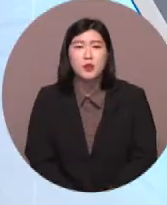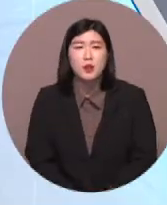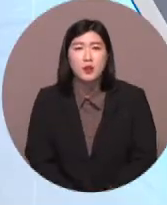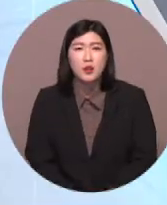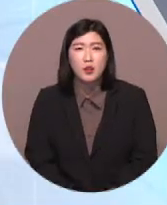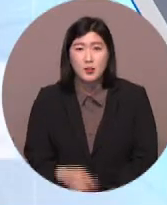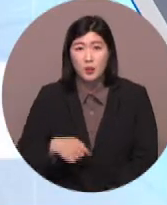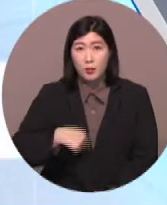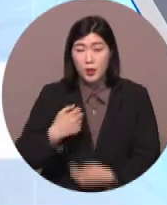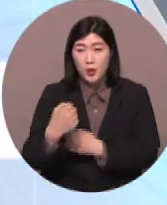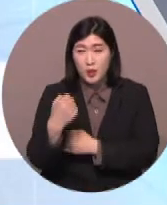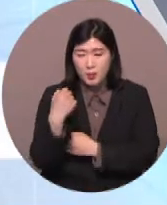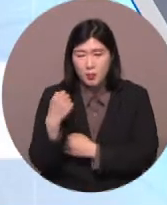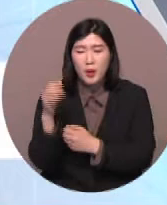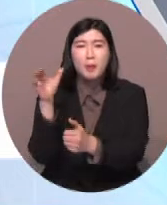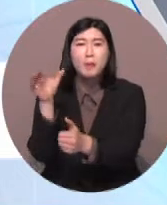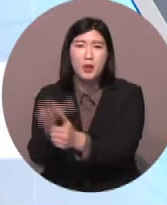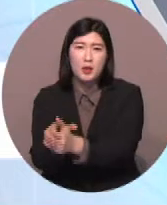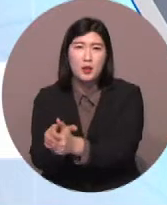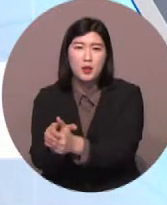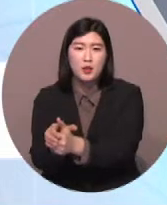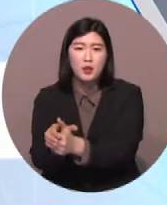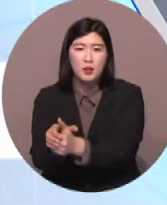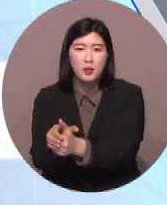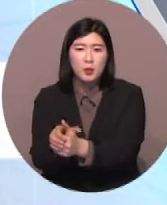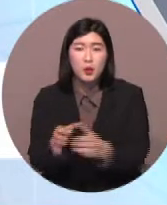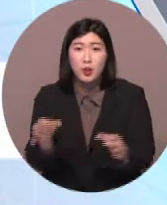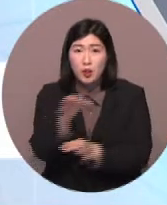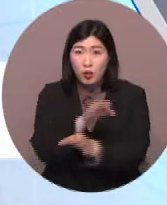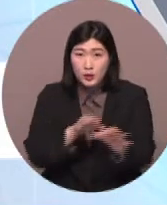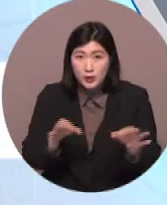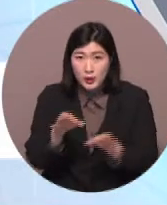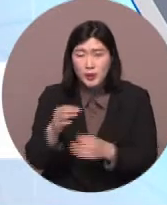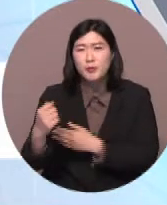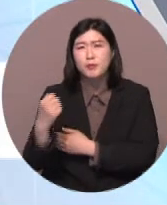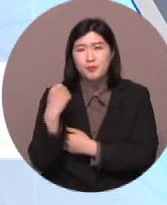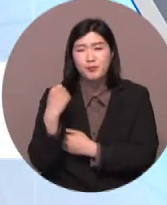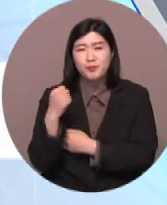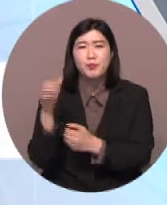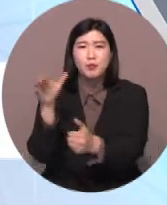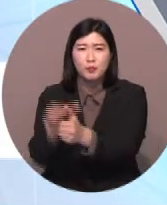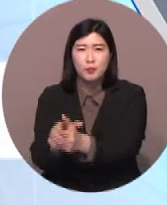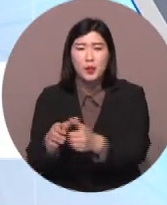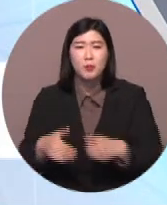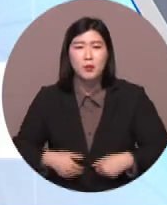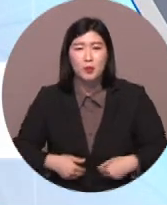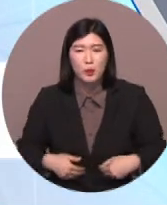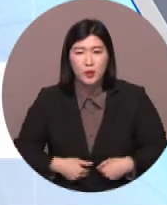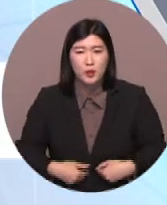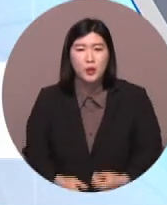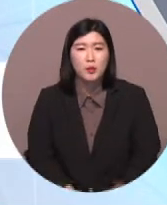독자적인 행정권을 가지는 하나의 경제 공동체를 만들자. 그래서 굳이